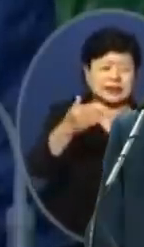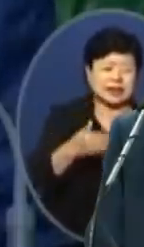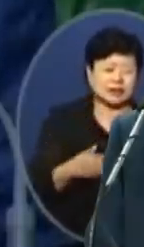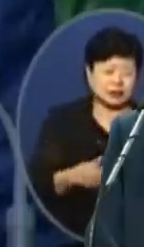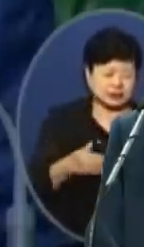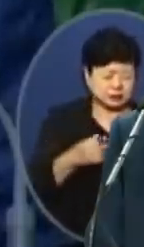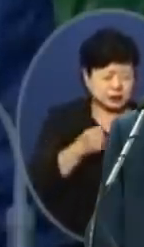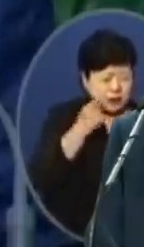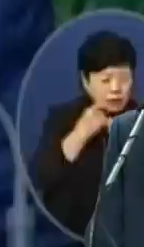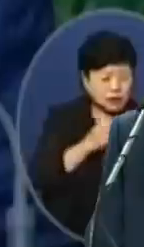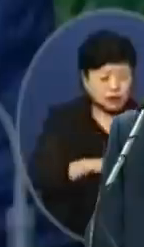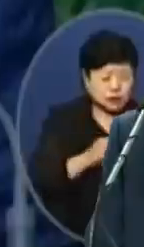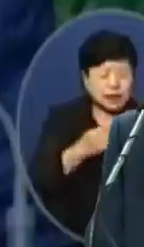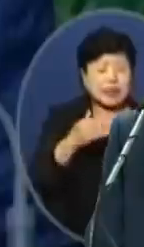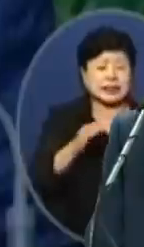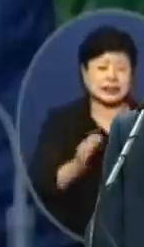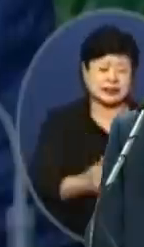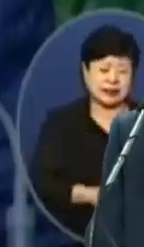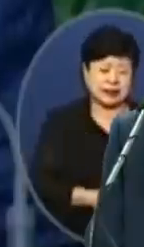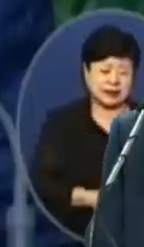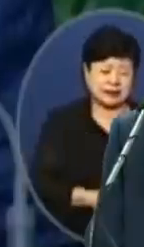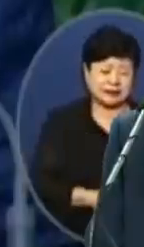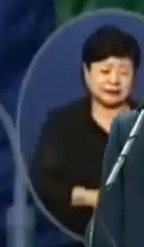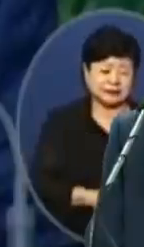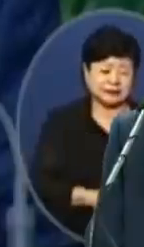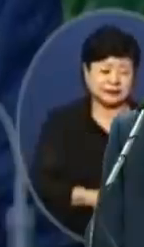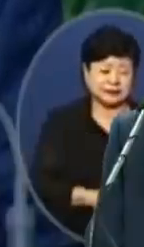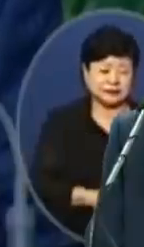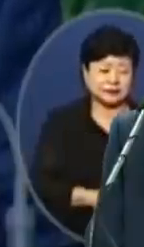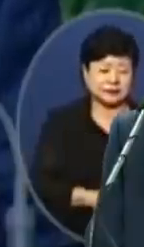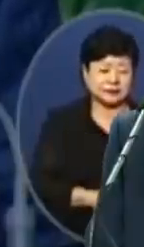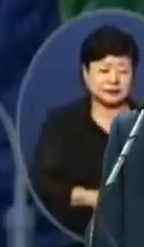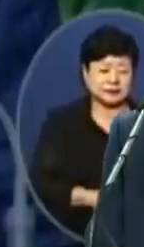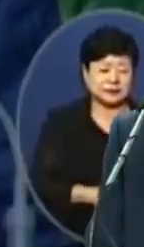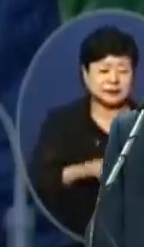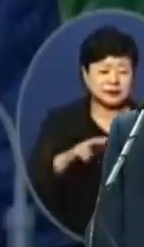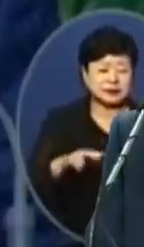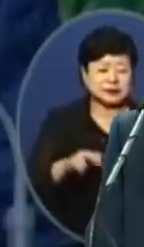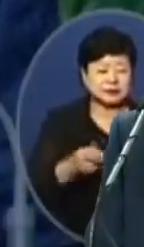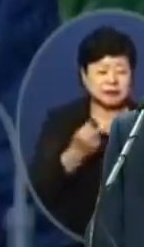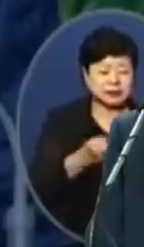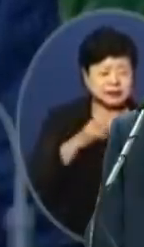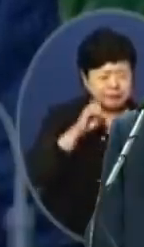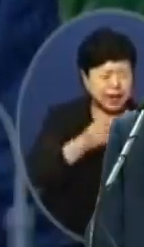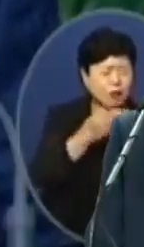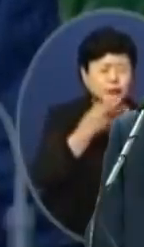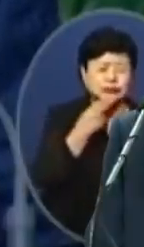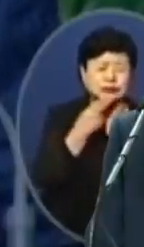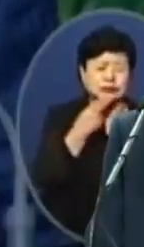가고 유치원에 갈 애는 유치원에 가고 그래야 되겠는데 아침 밥상을